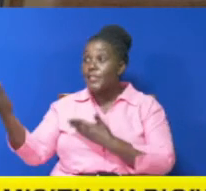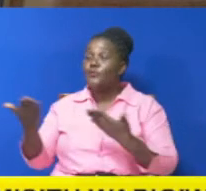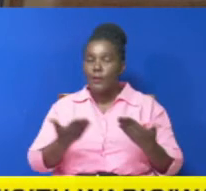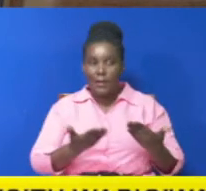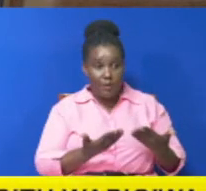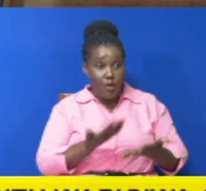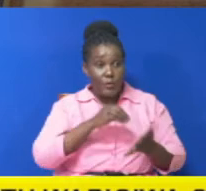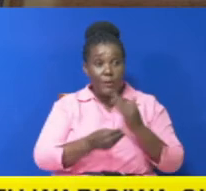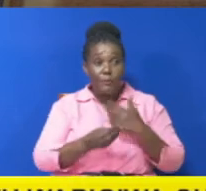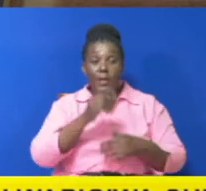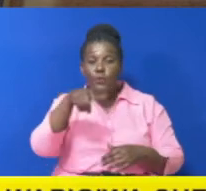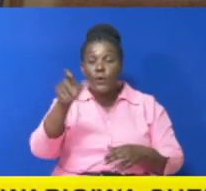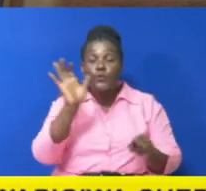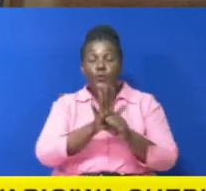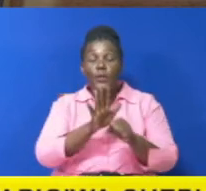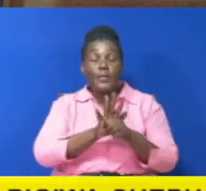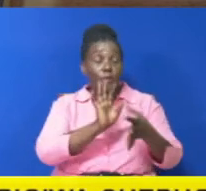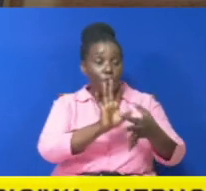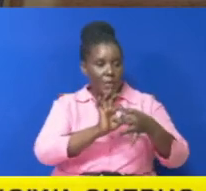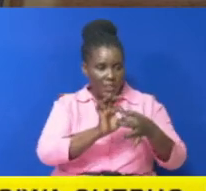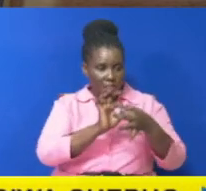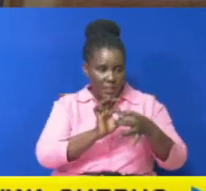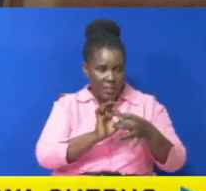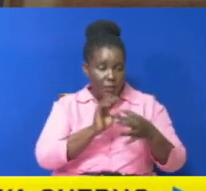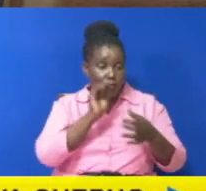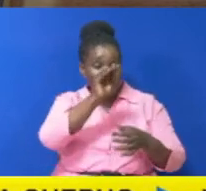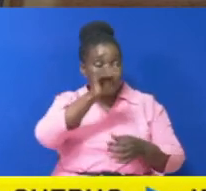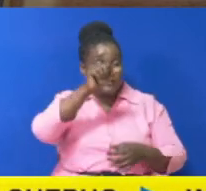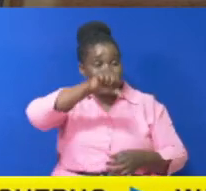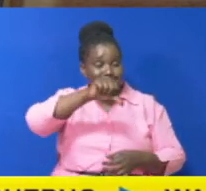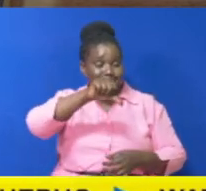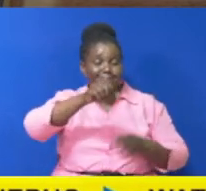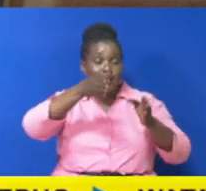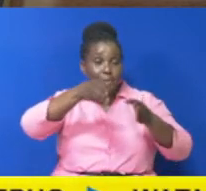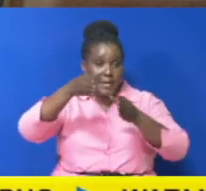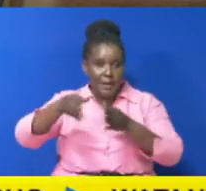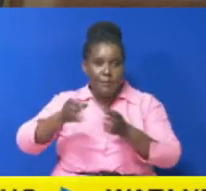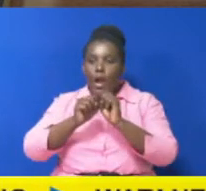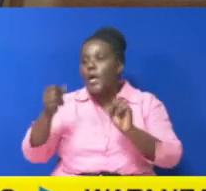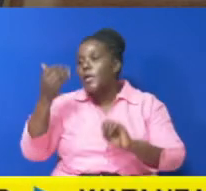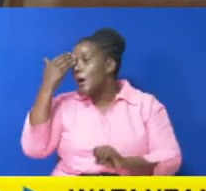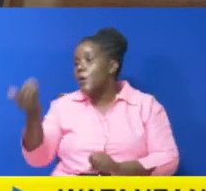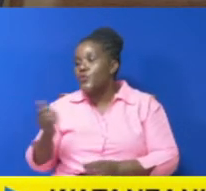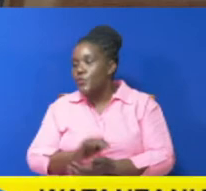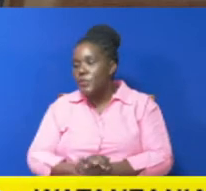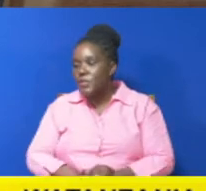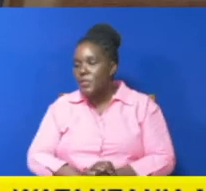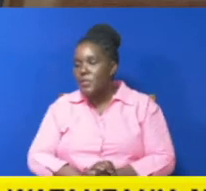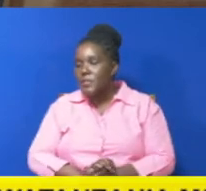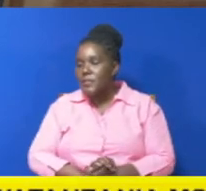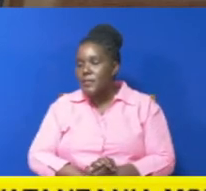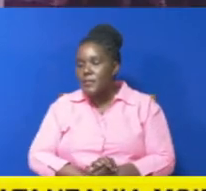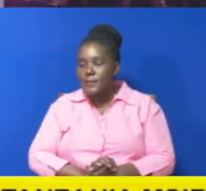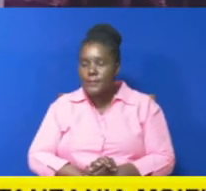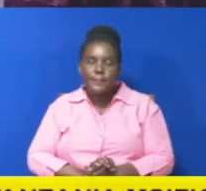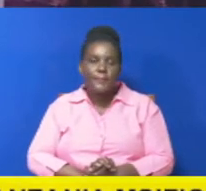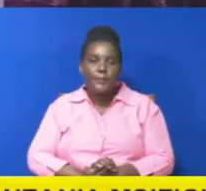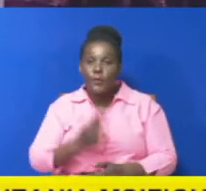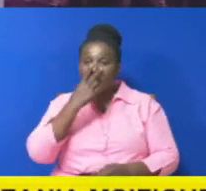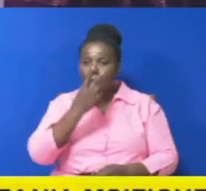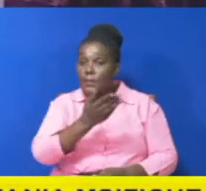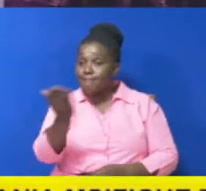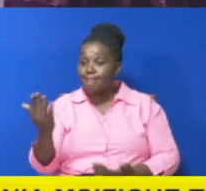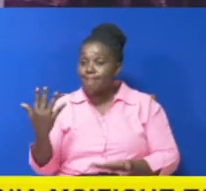wengi wanashiriki lakini hawajui kwamba hii ni usafirishaji haramu wa binadamu. Asante sana. Mtazamaji,